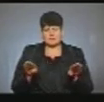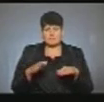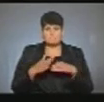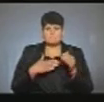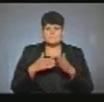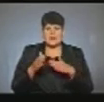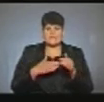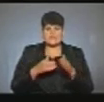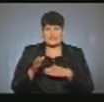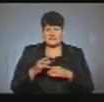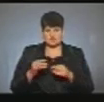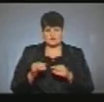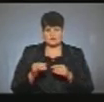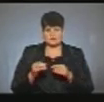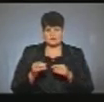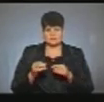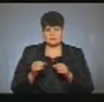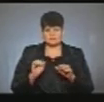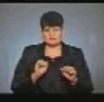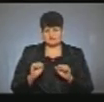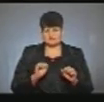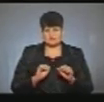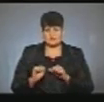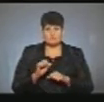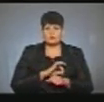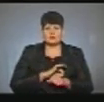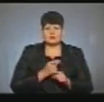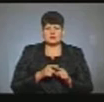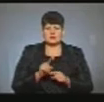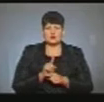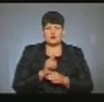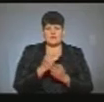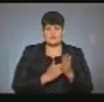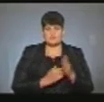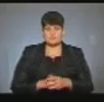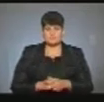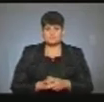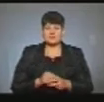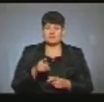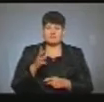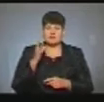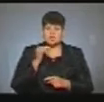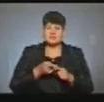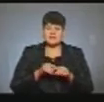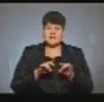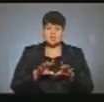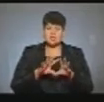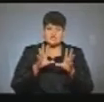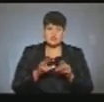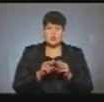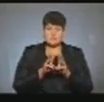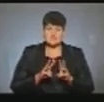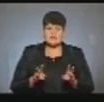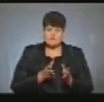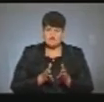практичних коригувань по застосуванню цієї нормативки. Чи вважаєте ви оце рішення загалом міністерства